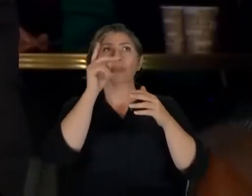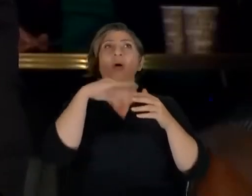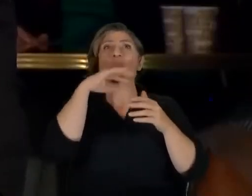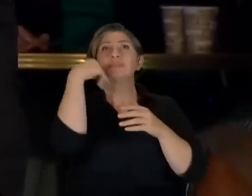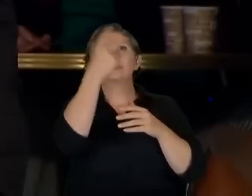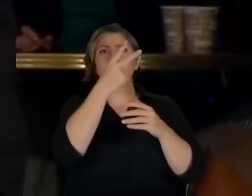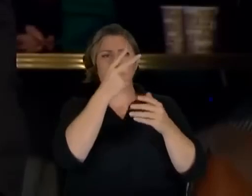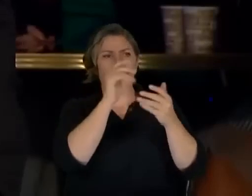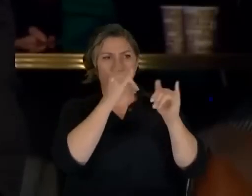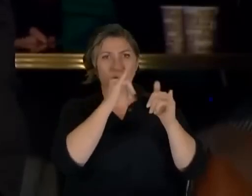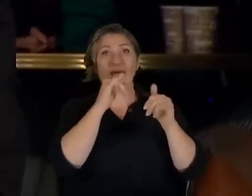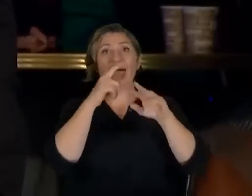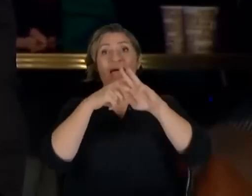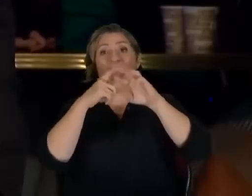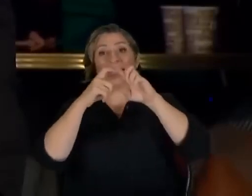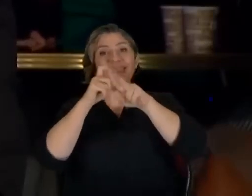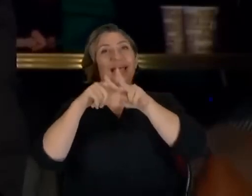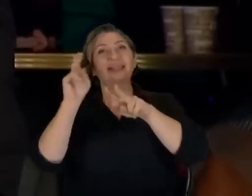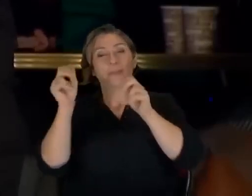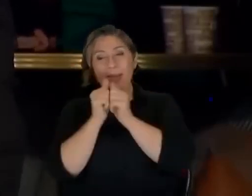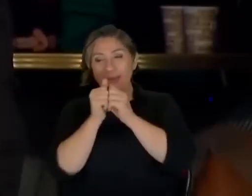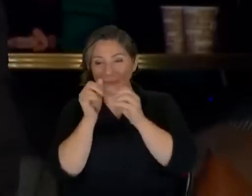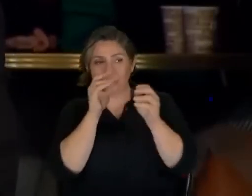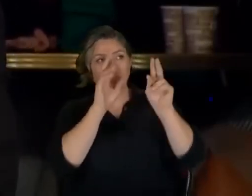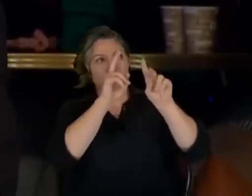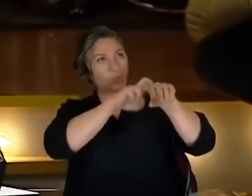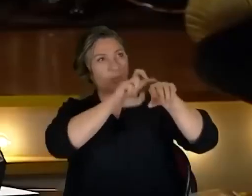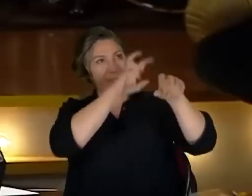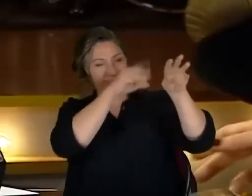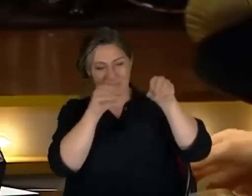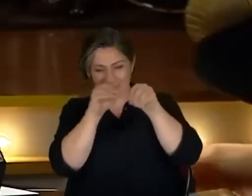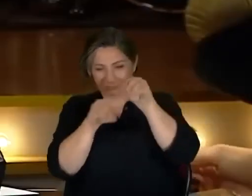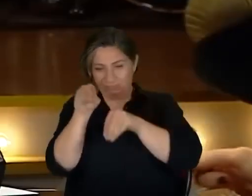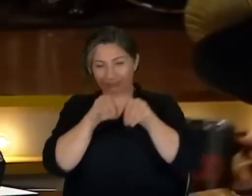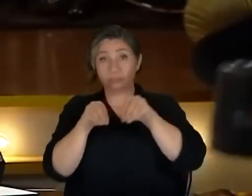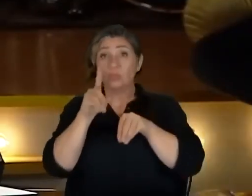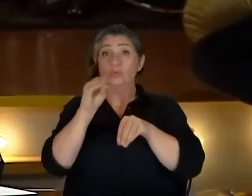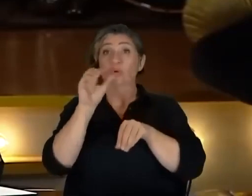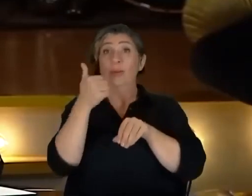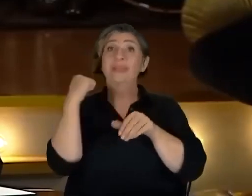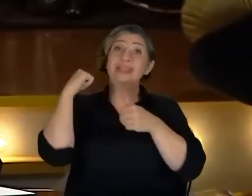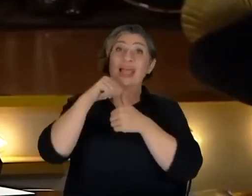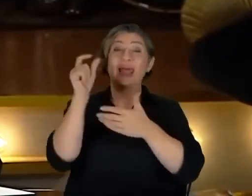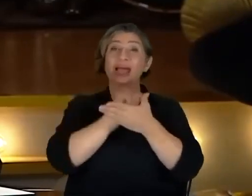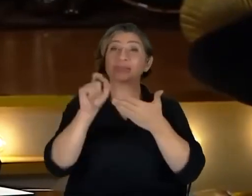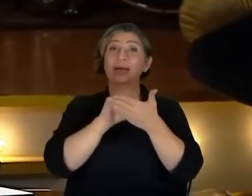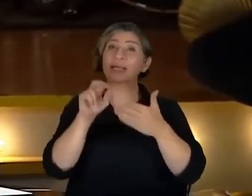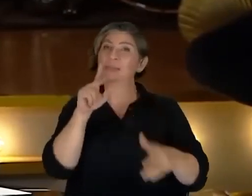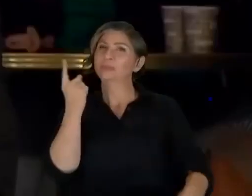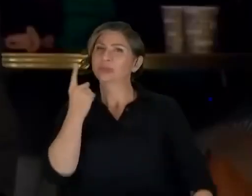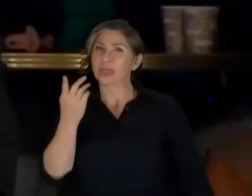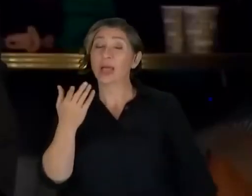oyunu. Erdal'la beraber şitirlediler ama uyarladı yani. O uyarladı. Evet, aslında uyarlama da çok önemli. Bence. Tekrar yazmak gibi bir şey